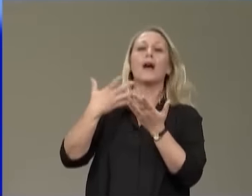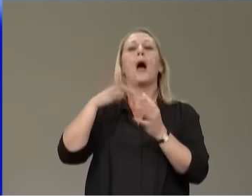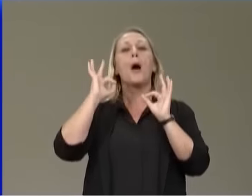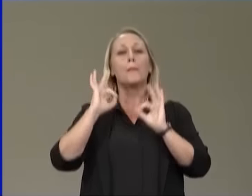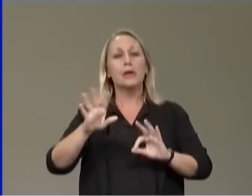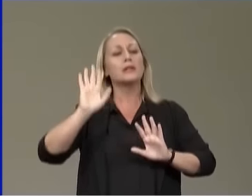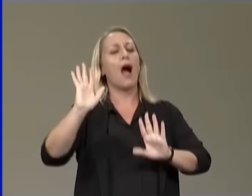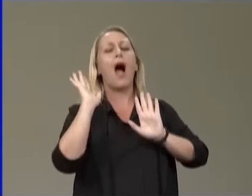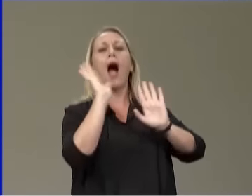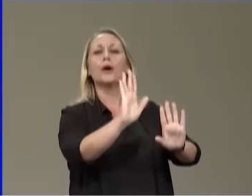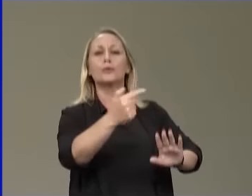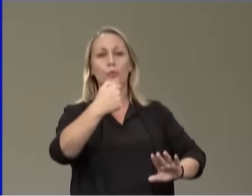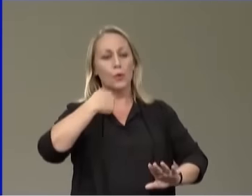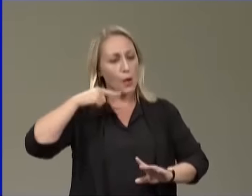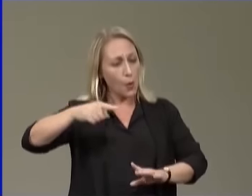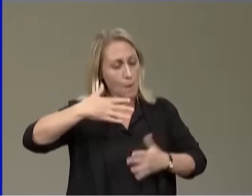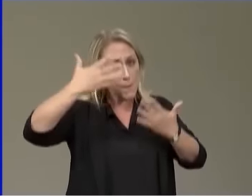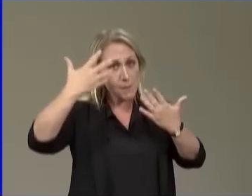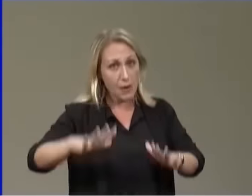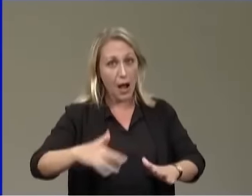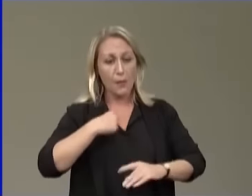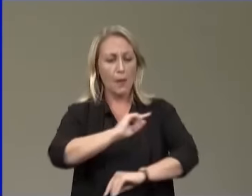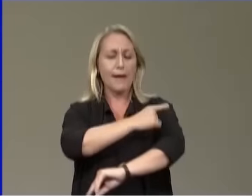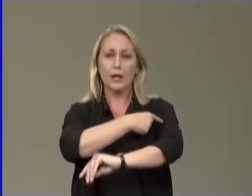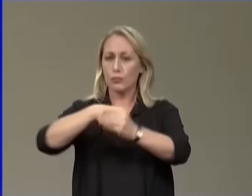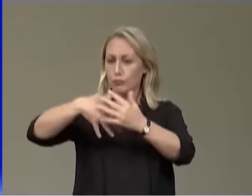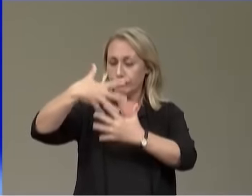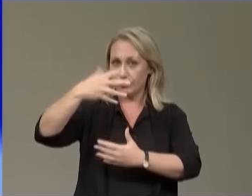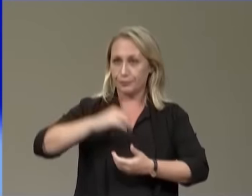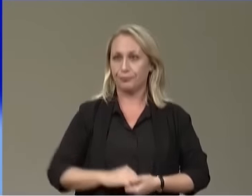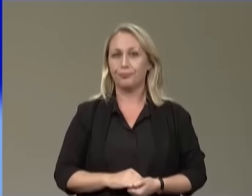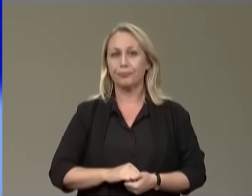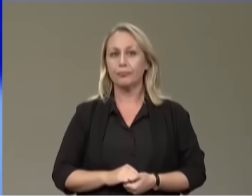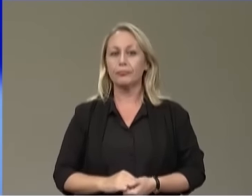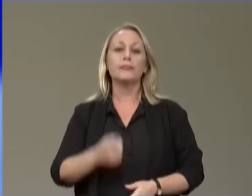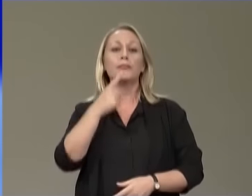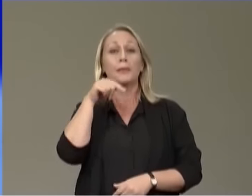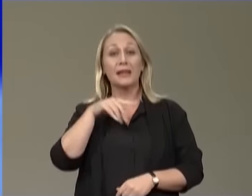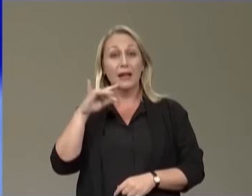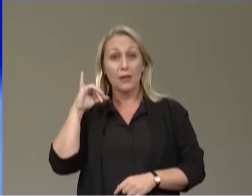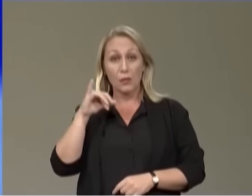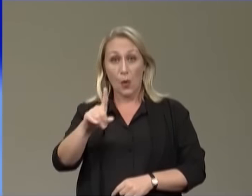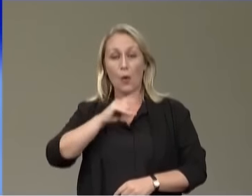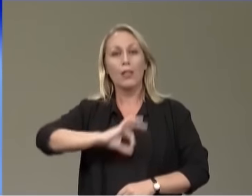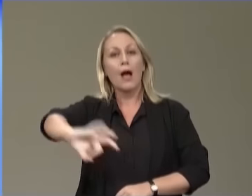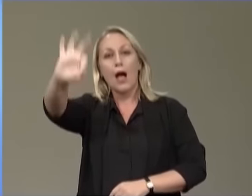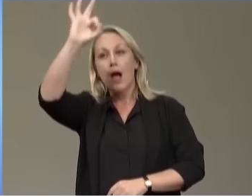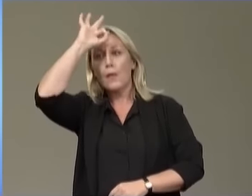Ταυτόχρονα, ανταποκρινόμενοι σε ένα πάγιο αίτημα των ενστόλων μας,